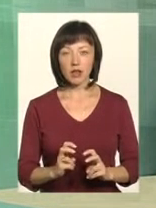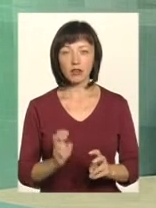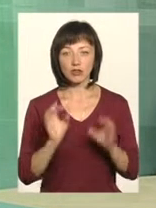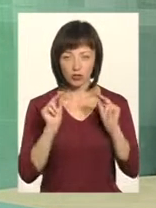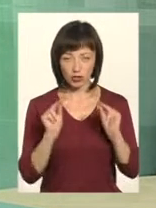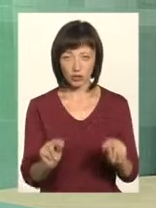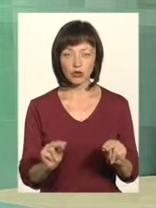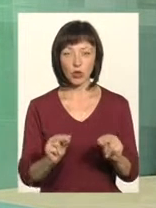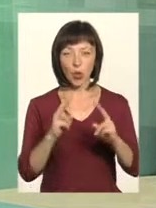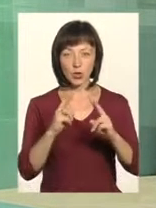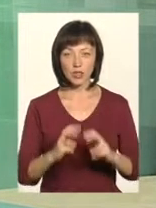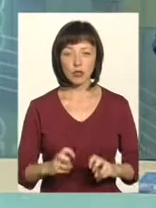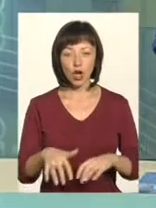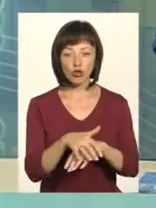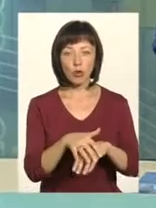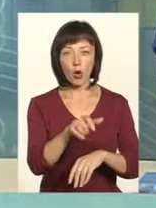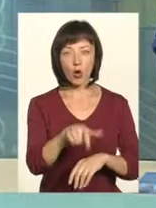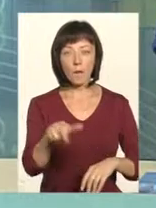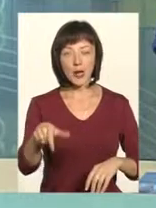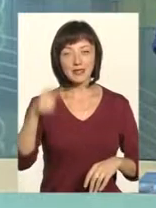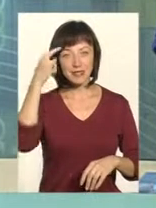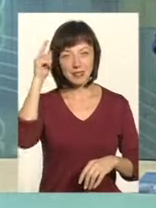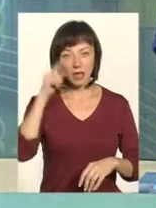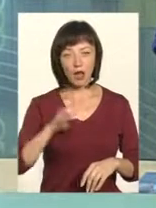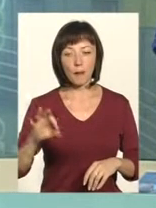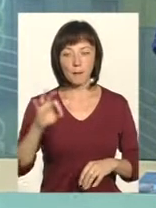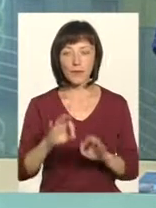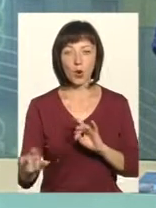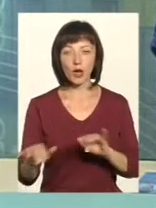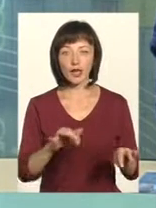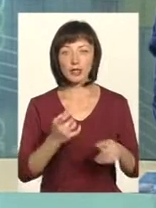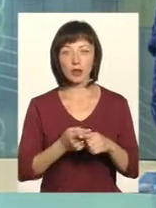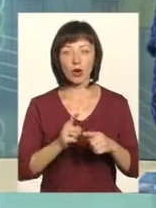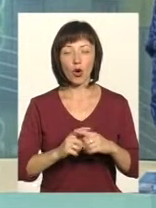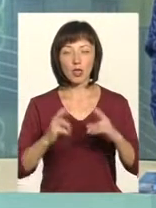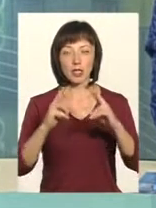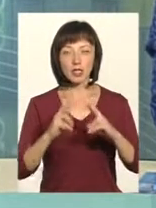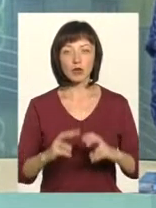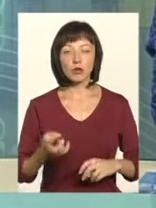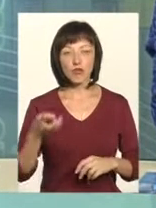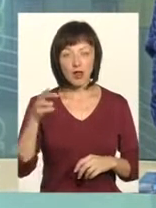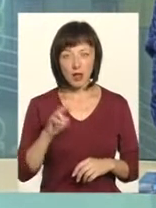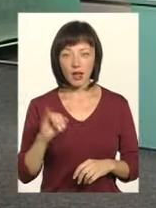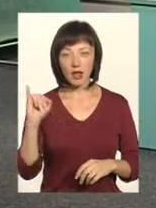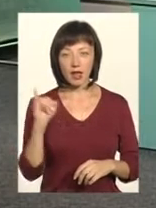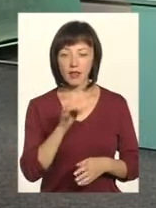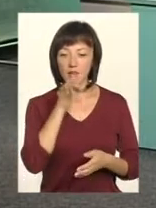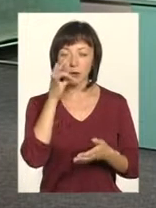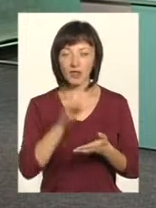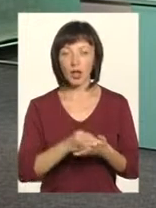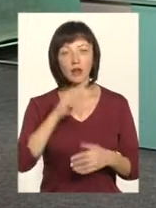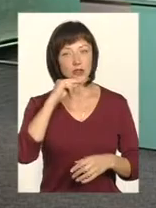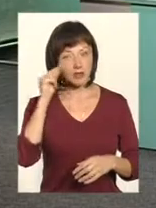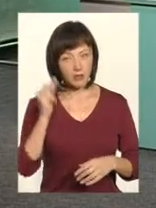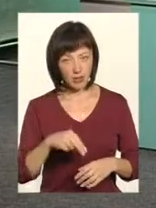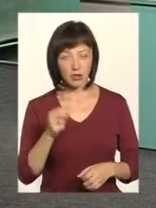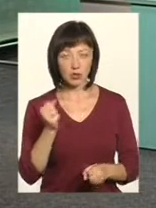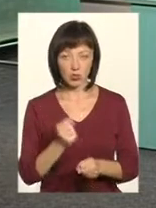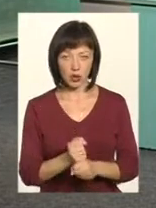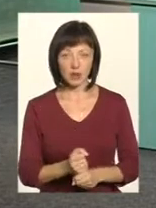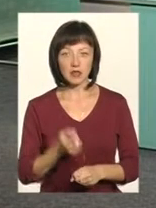розслідування, щоб громадськість знала про хід цього розслідування. І відповідальності винних в скоєнні, ми